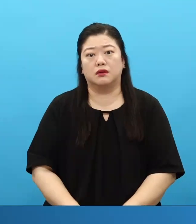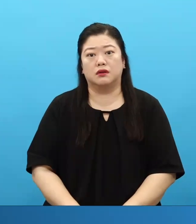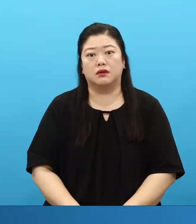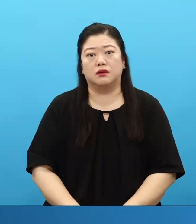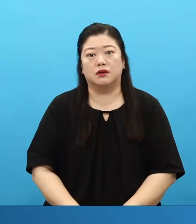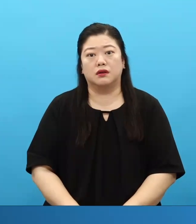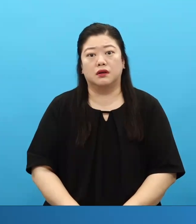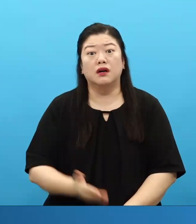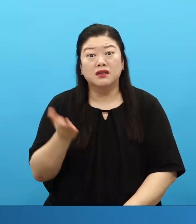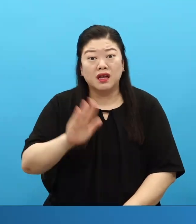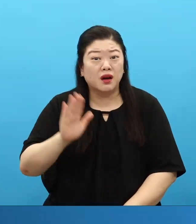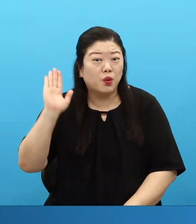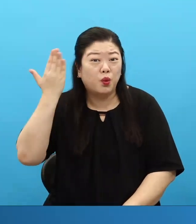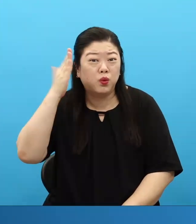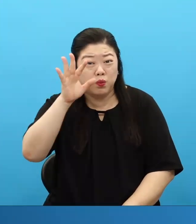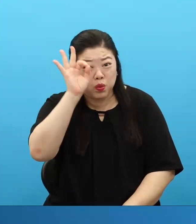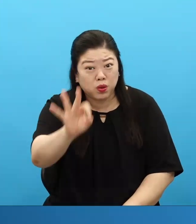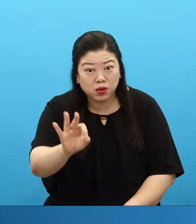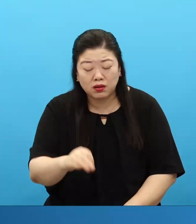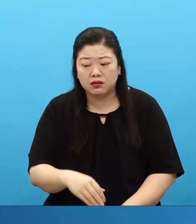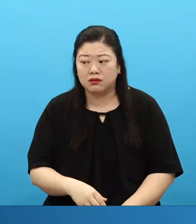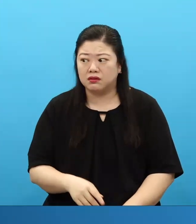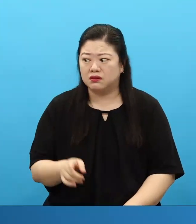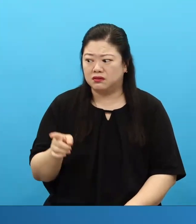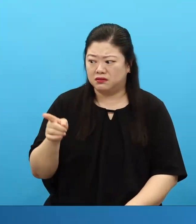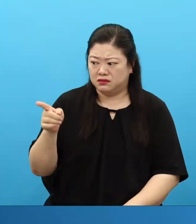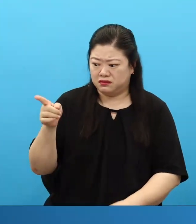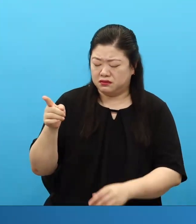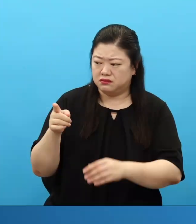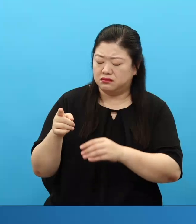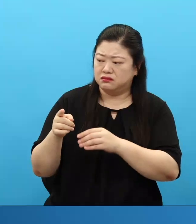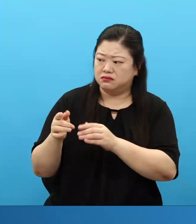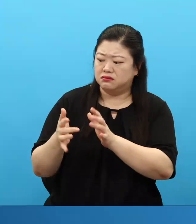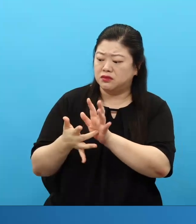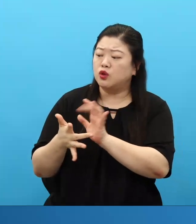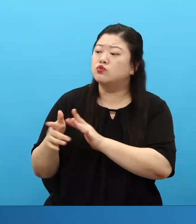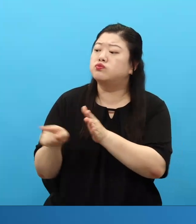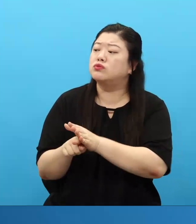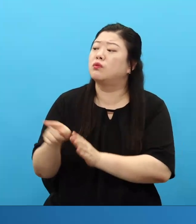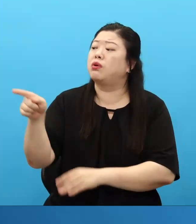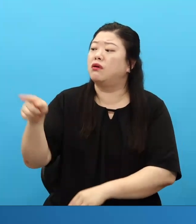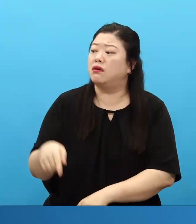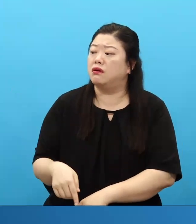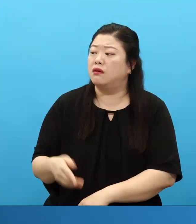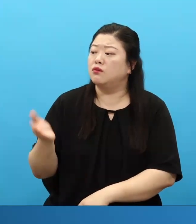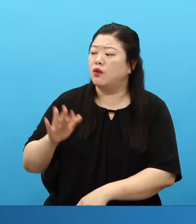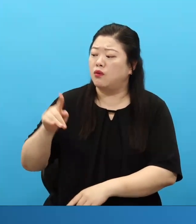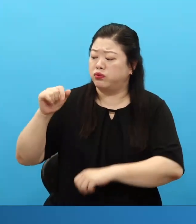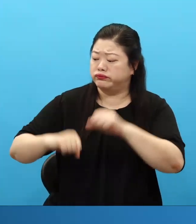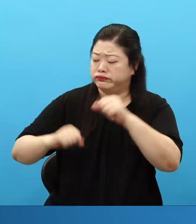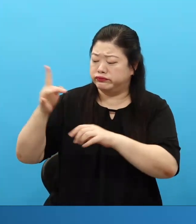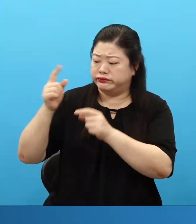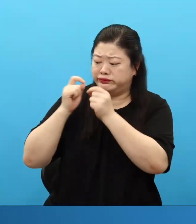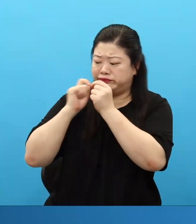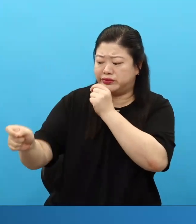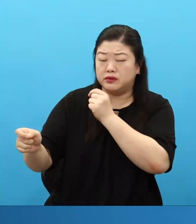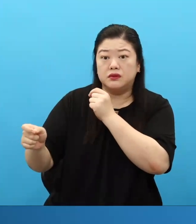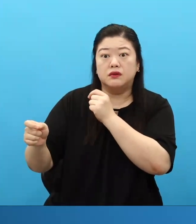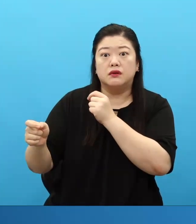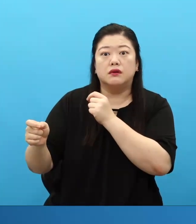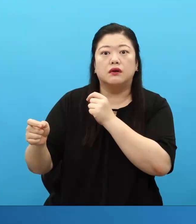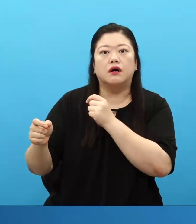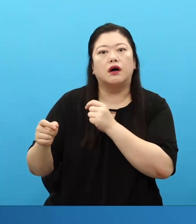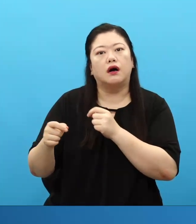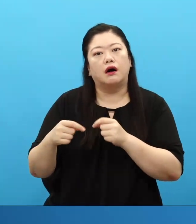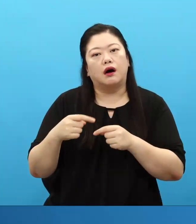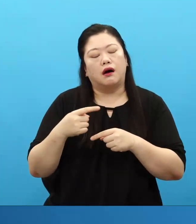Why? Because everyone I know who believes in Jesus is a con artist. 물론 그 사람은 편견일 수 있습니다. Perhaps that might be that person's bias. 그런데 그 말을 듣는 데는